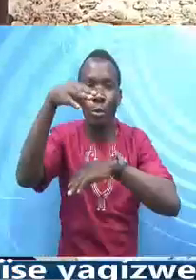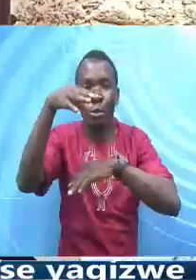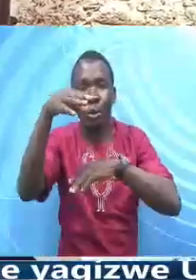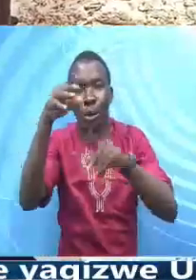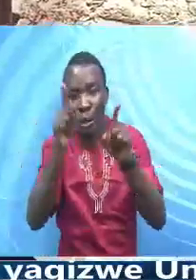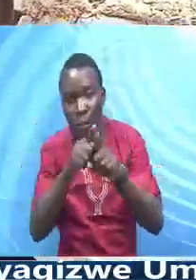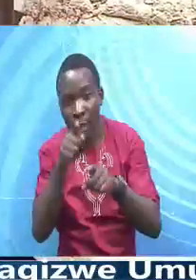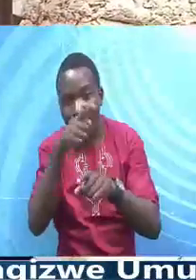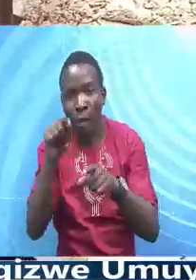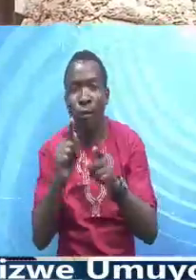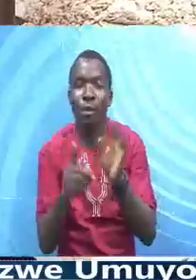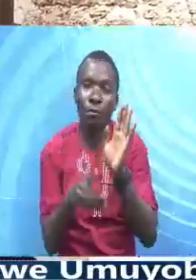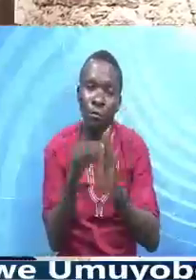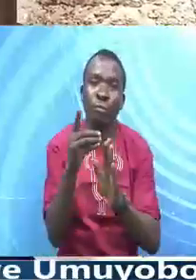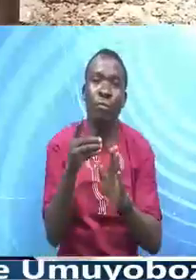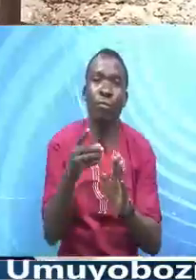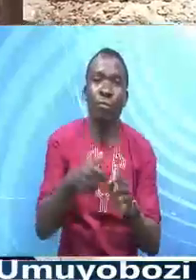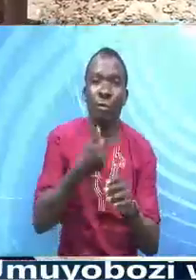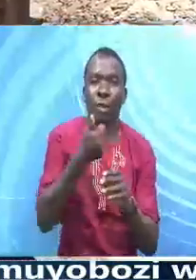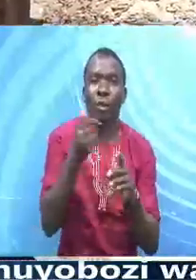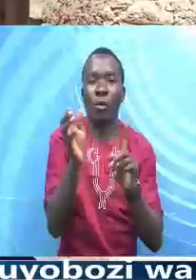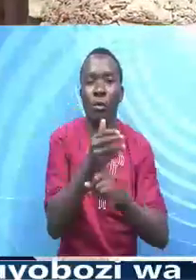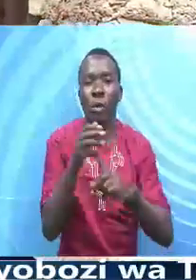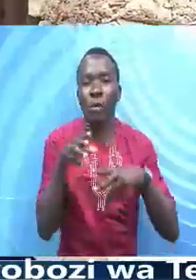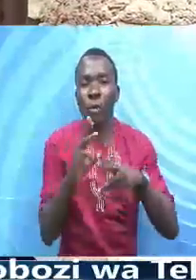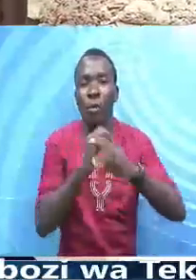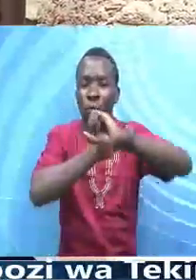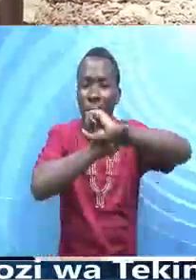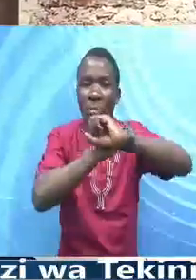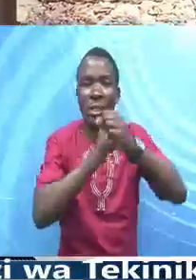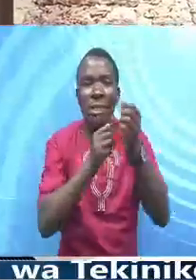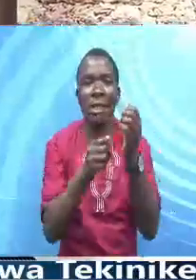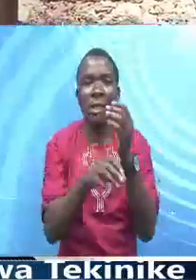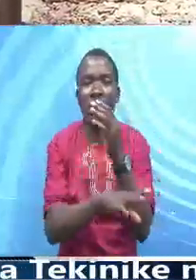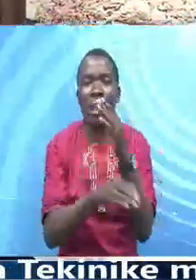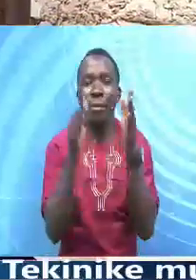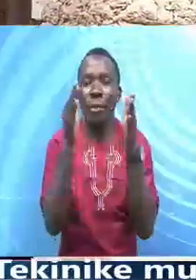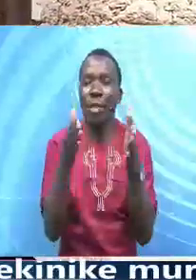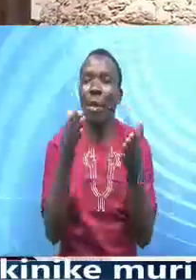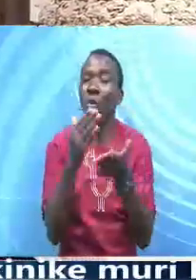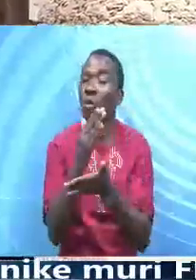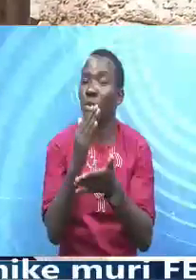natwe twiteze imbere, tubone n'uko twakwirinda ibisambo. Rega burya